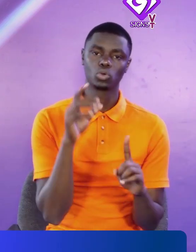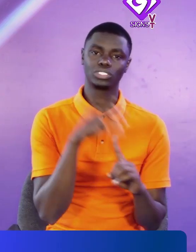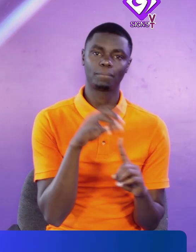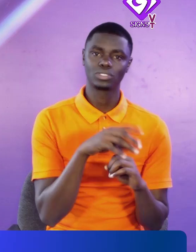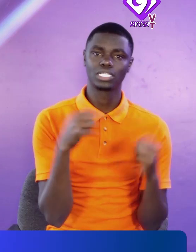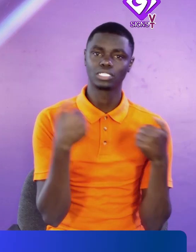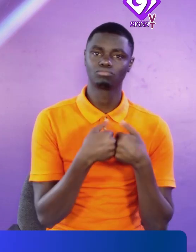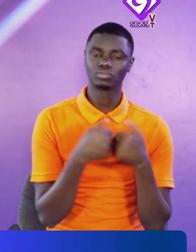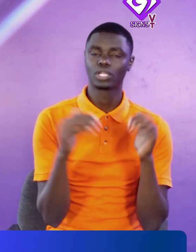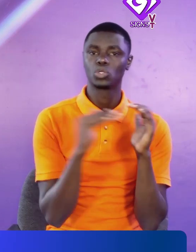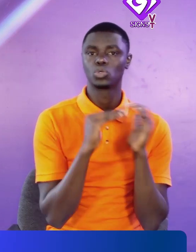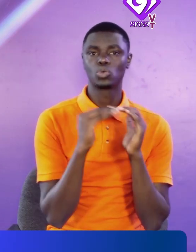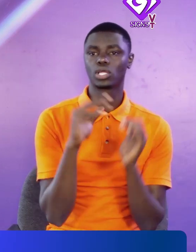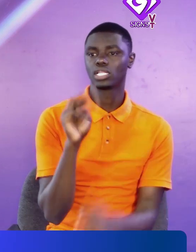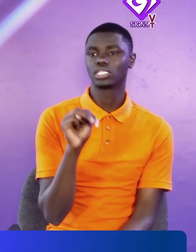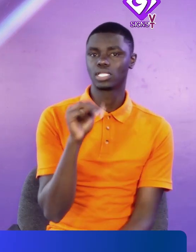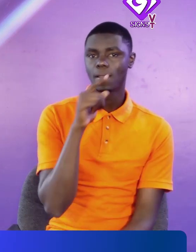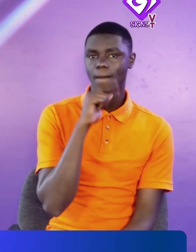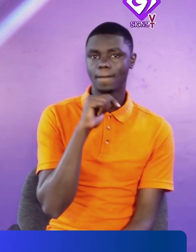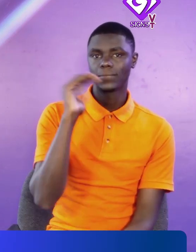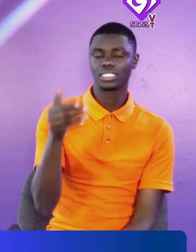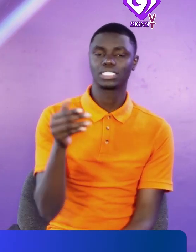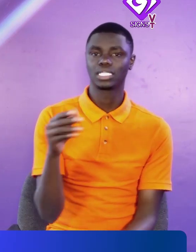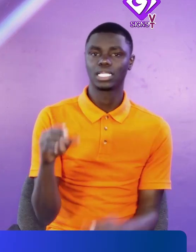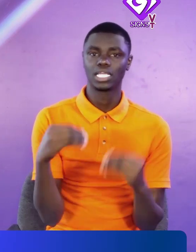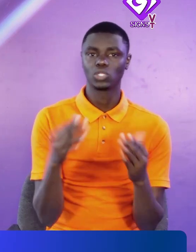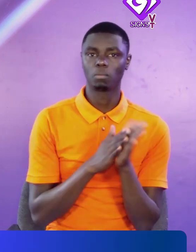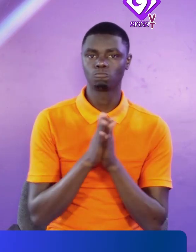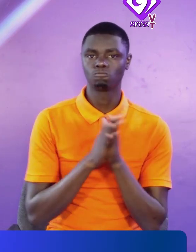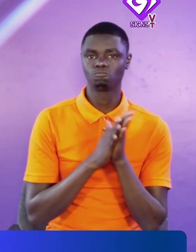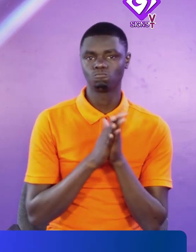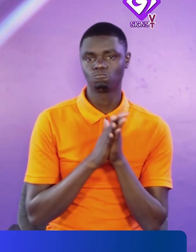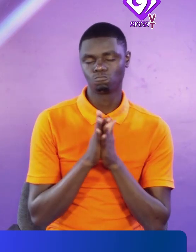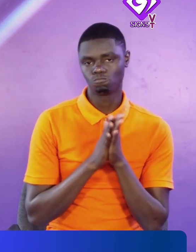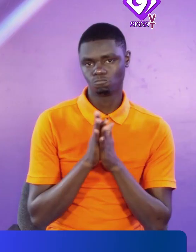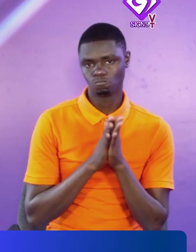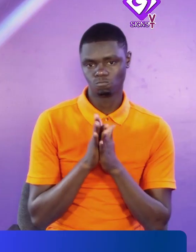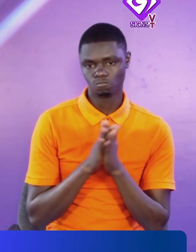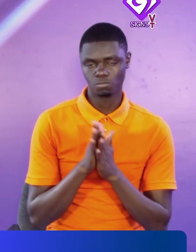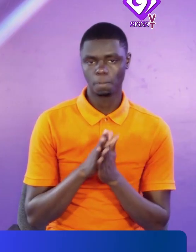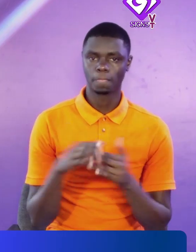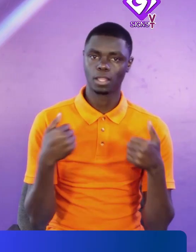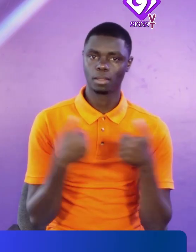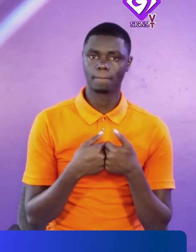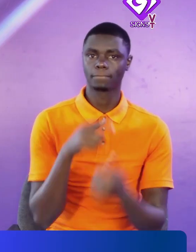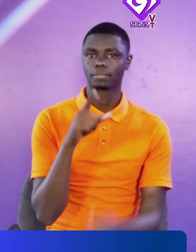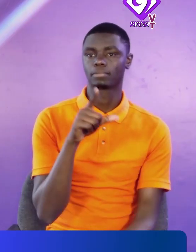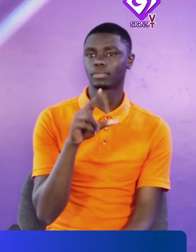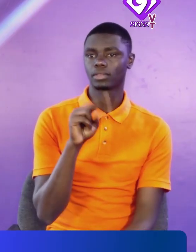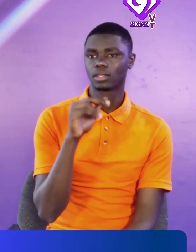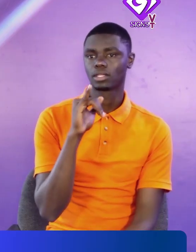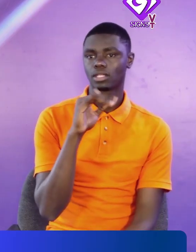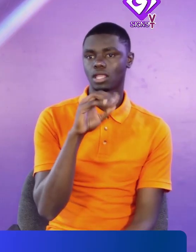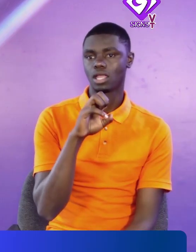home. Manze itawapea morale na momentum. Watakuwa wanacheza against Nice. Na sasa wakicheza